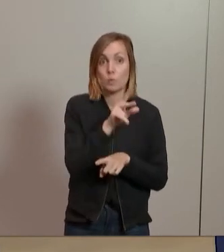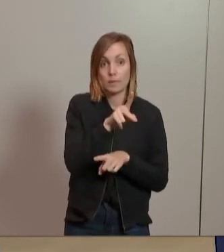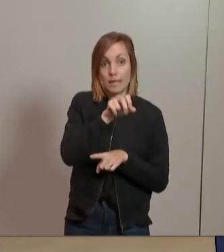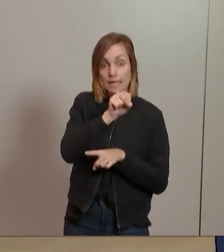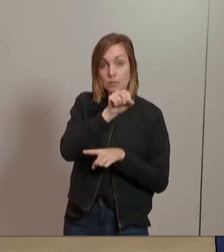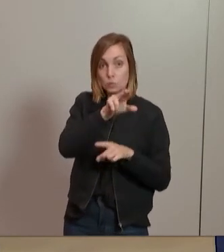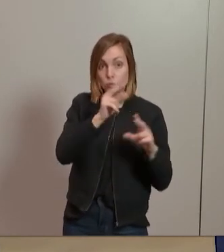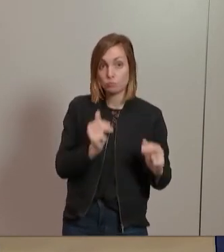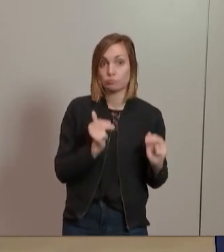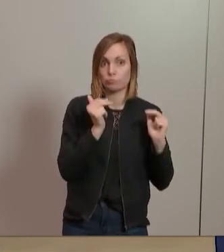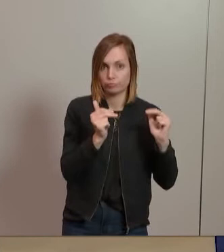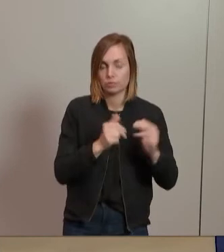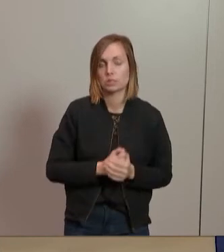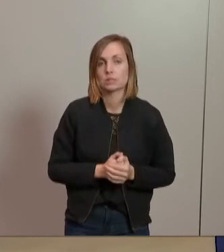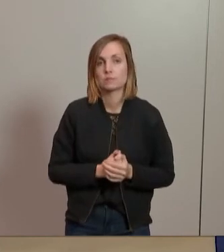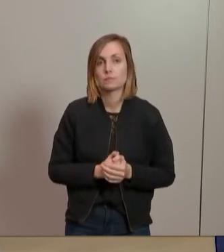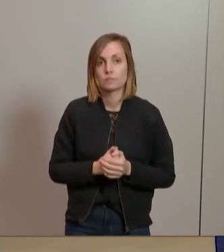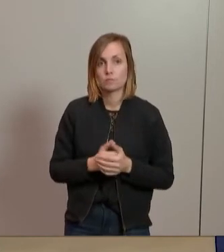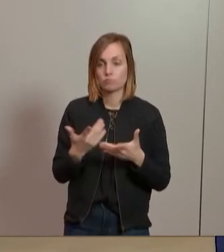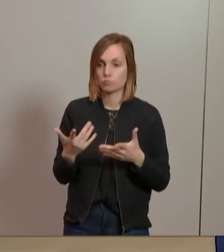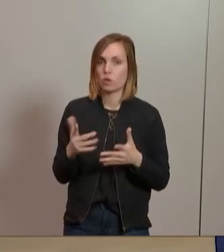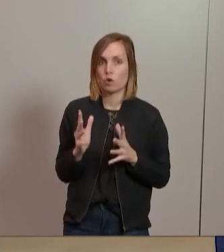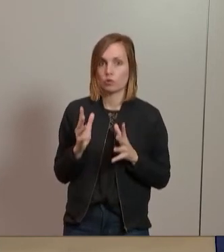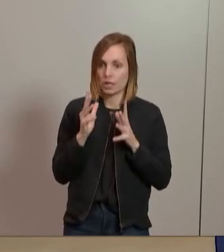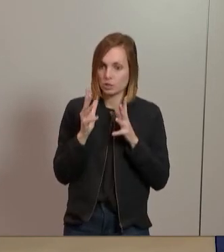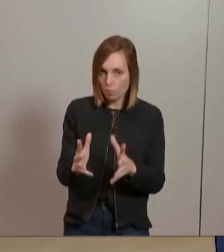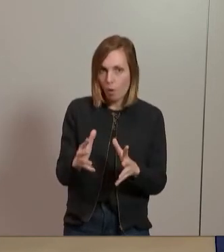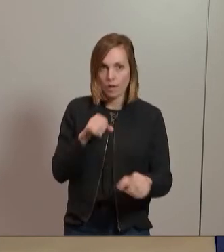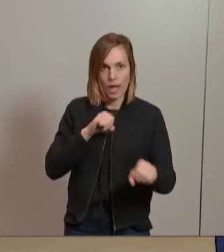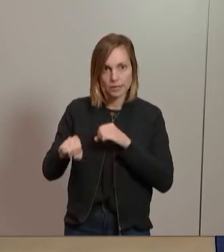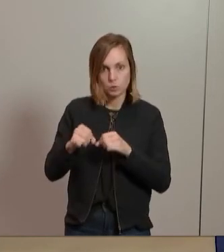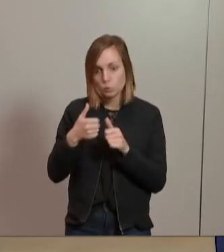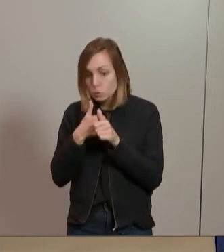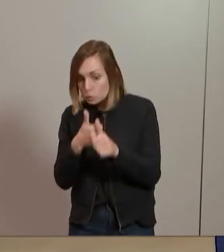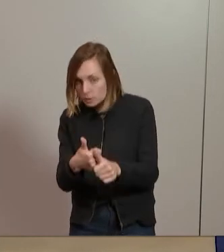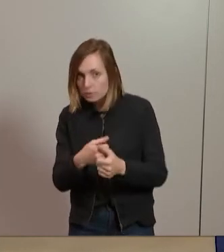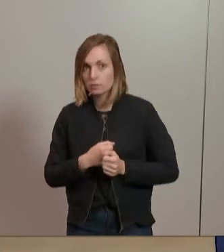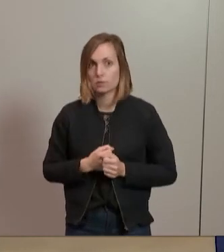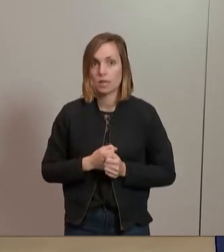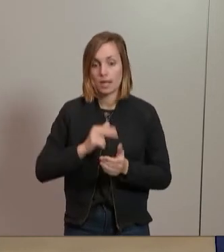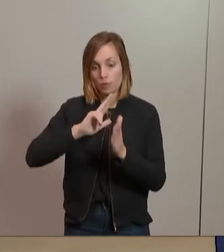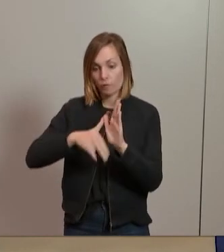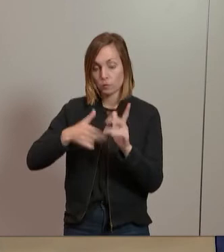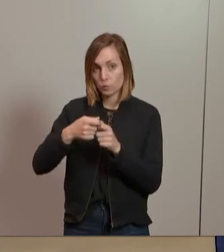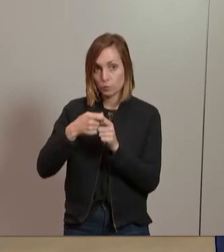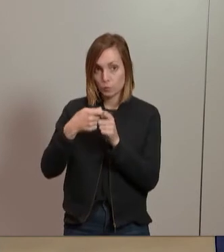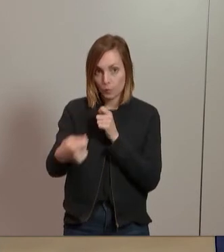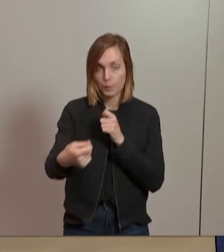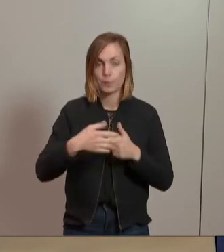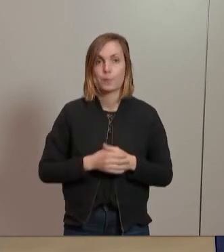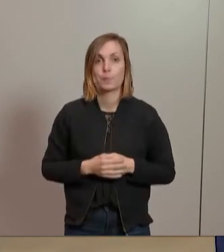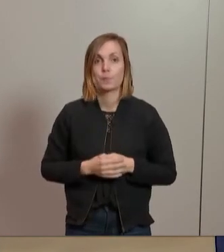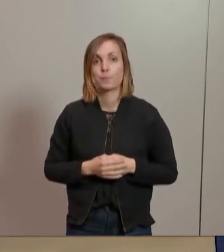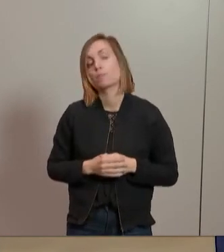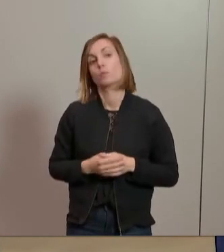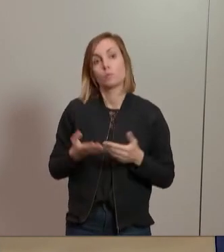PSU. Le suivi des engagements et l'évolution des actions, la durée de la convention. Il